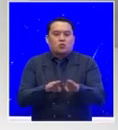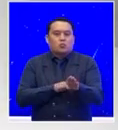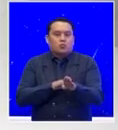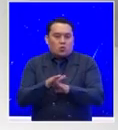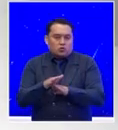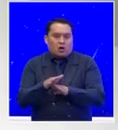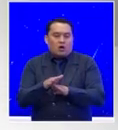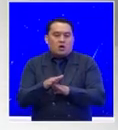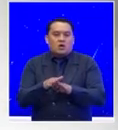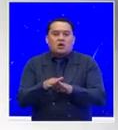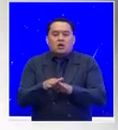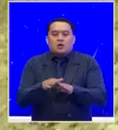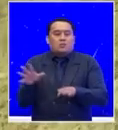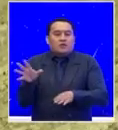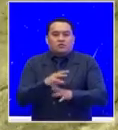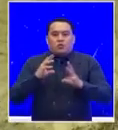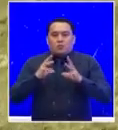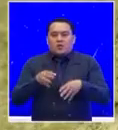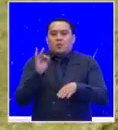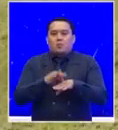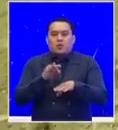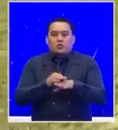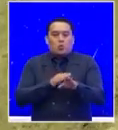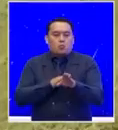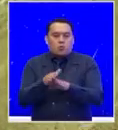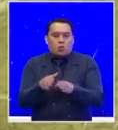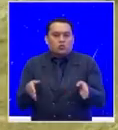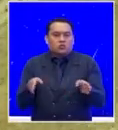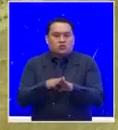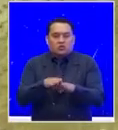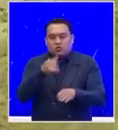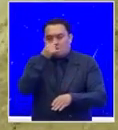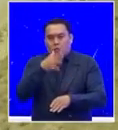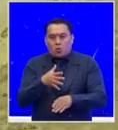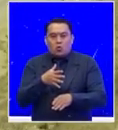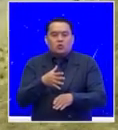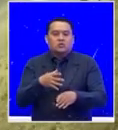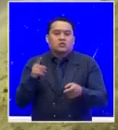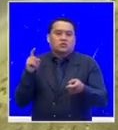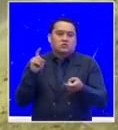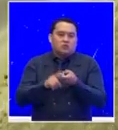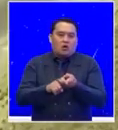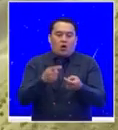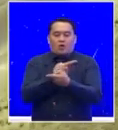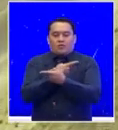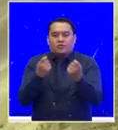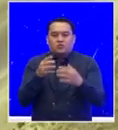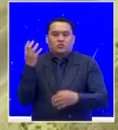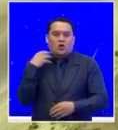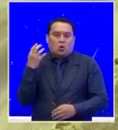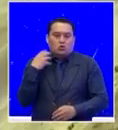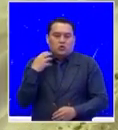безопасности. Однако шествующая по всему миру болезнь полной локализации не поддается. Теперь локальный карантин объявлен и в поселке